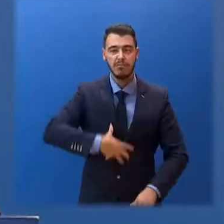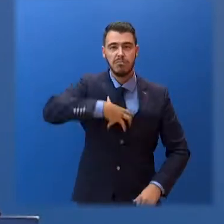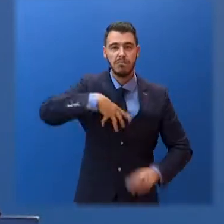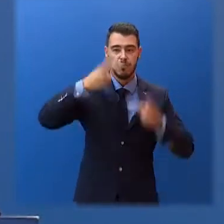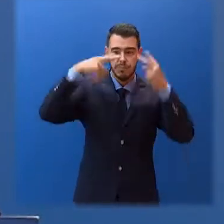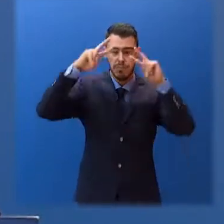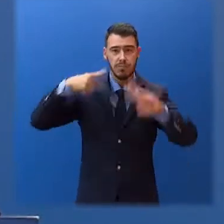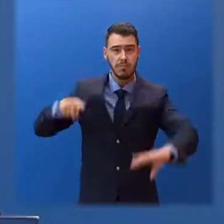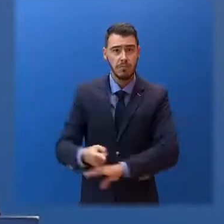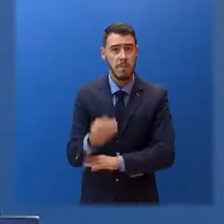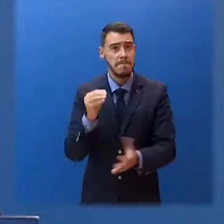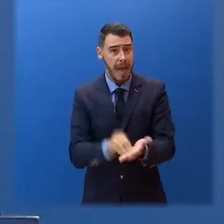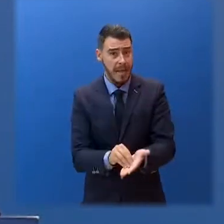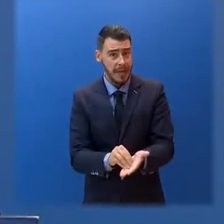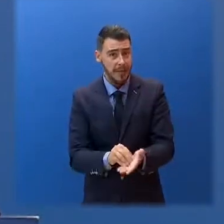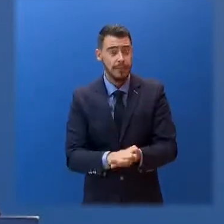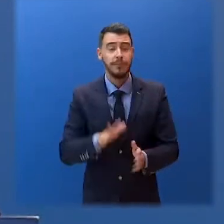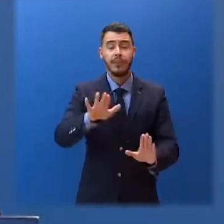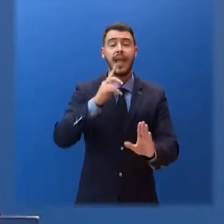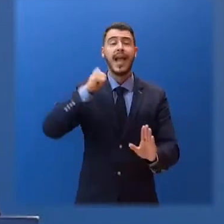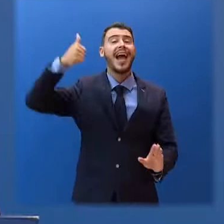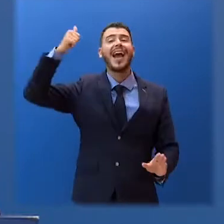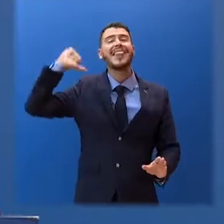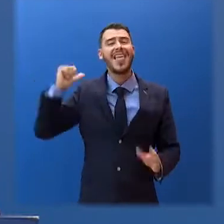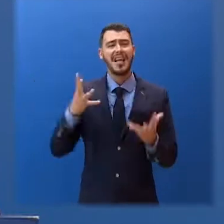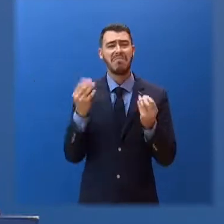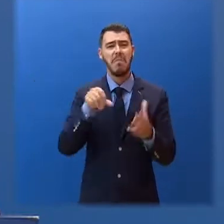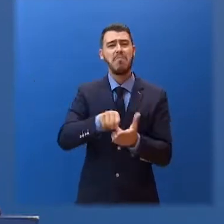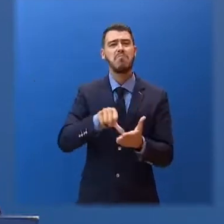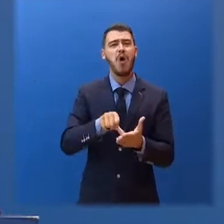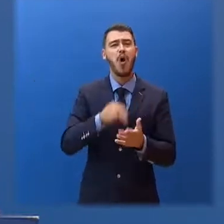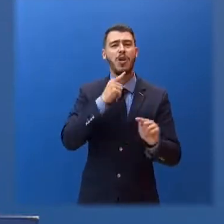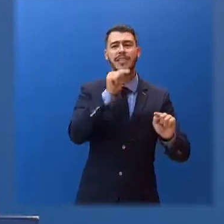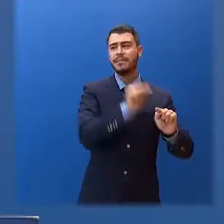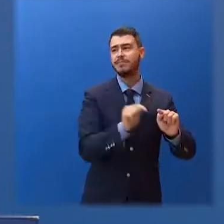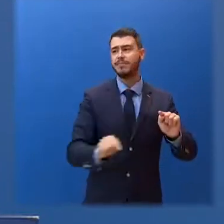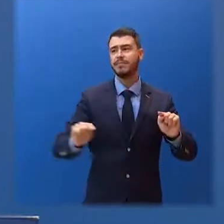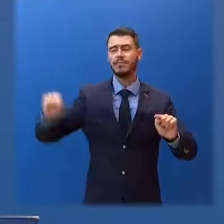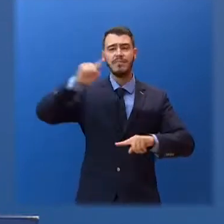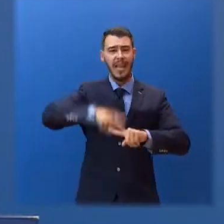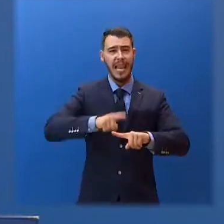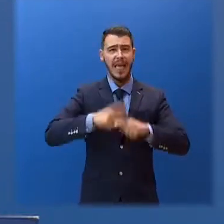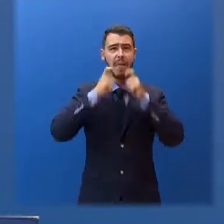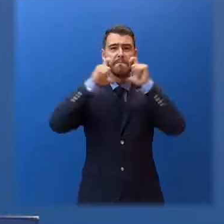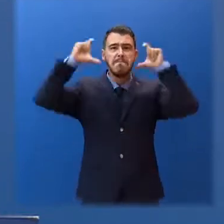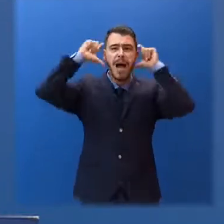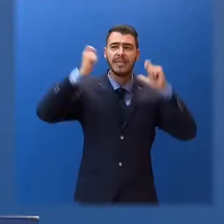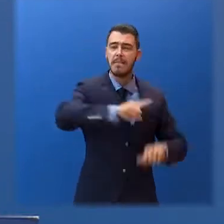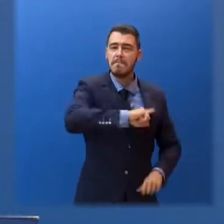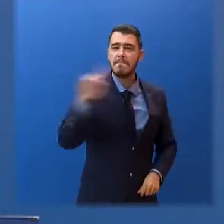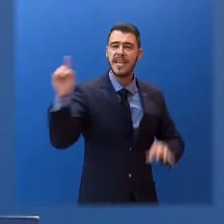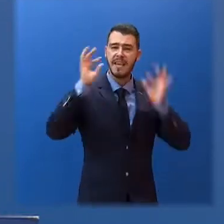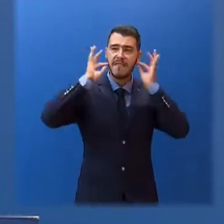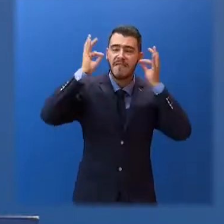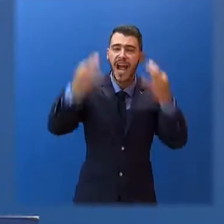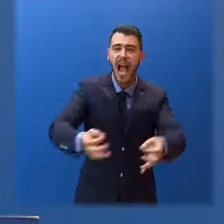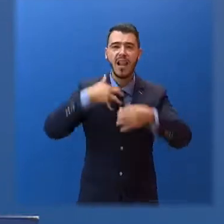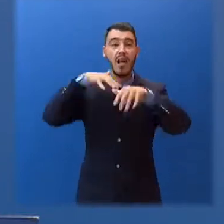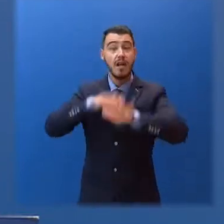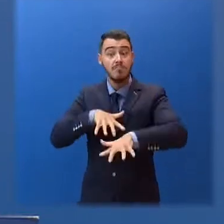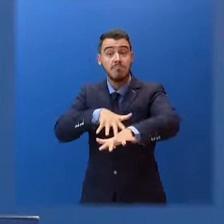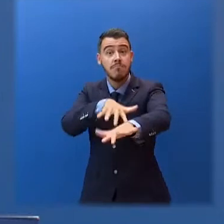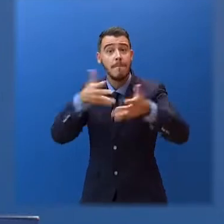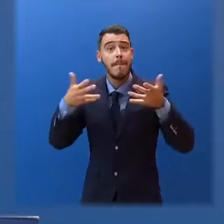άσχετη με το αντικείμενο. Χθες υπήρξαν συγκεντρώσεις σε διάφορες πόλεις της Ελλάδας κατά της χρήσης μάσκας. Αν εξετάζει η κυβέρνηση κάποια επιπλέον μέτρα για αυτούς